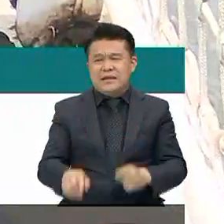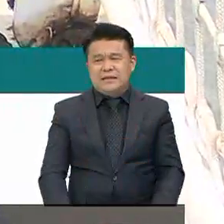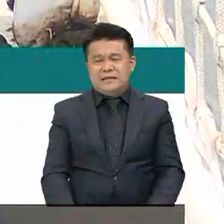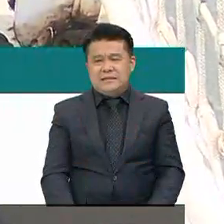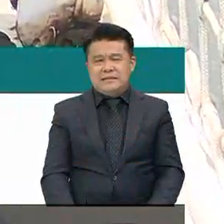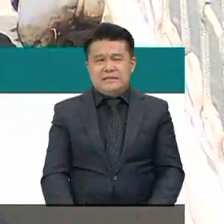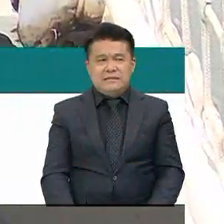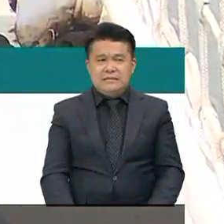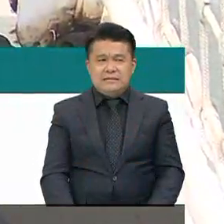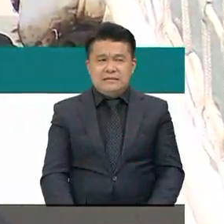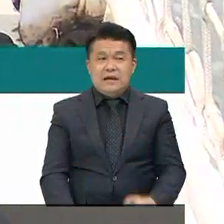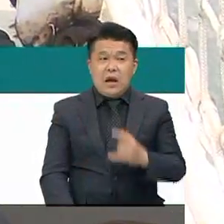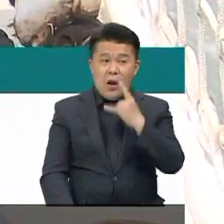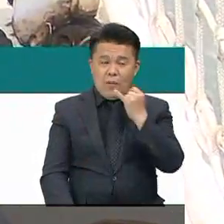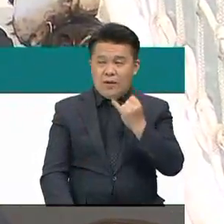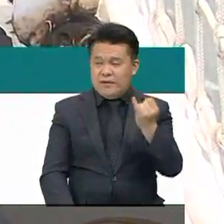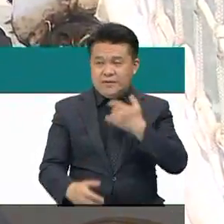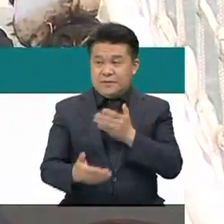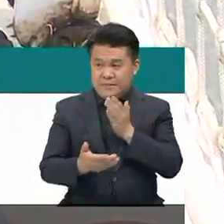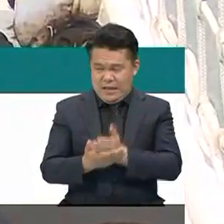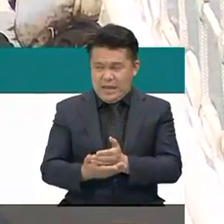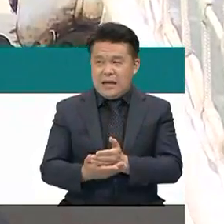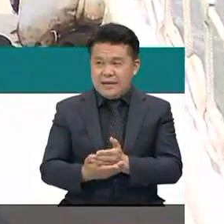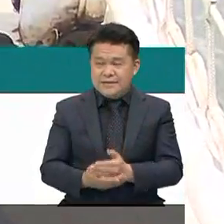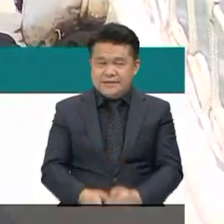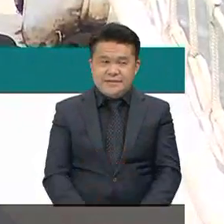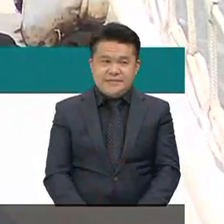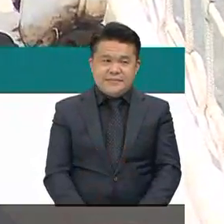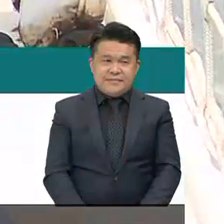그냥 엄마하고 언니 걱정 그만하고